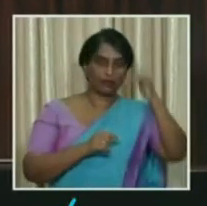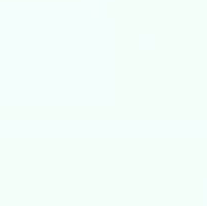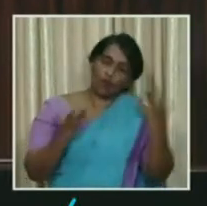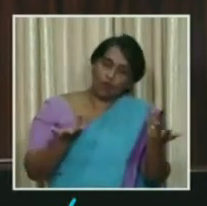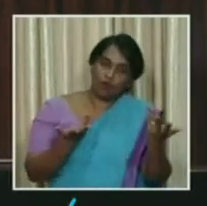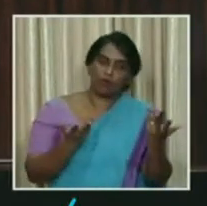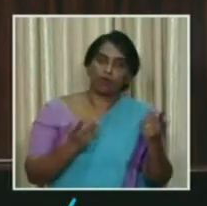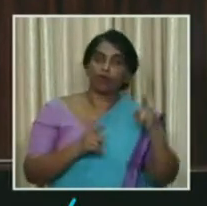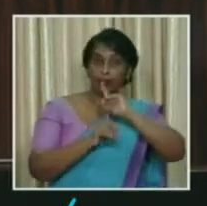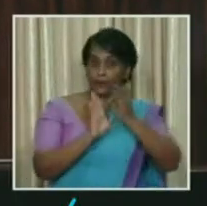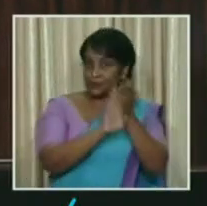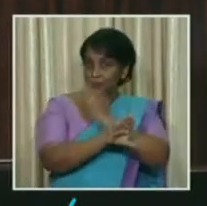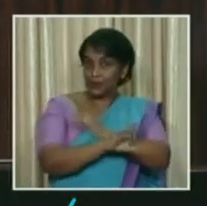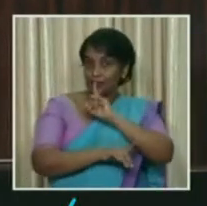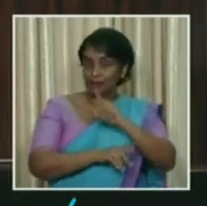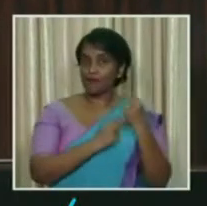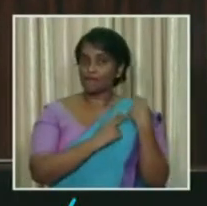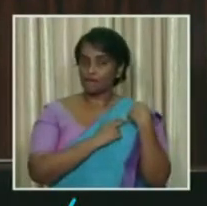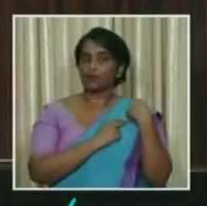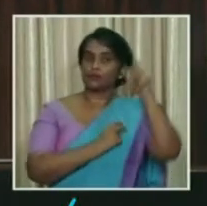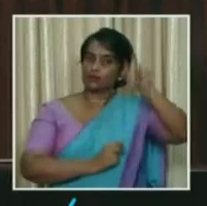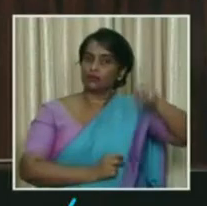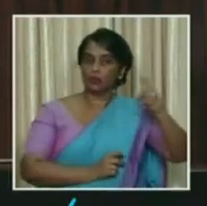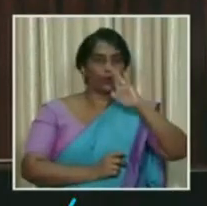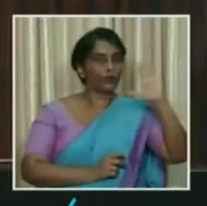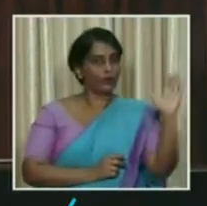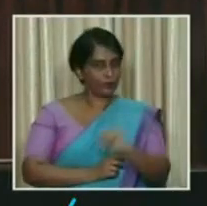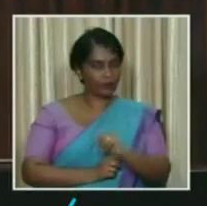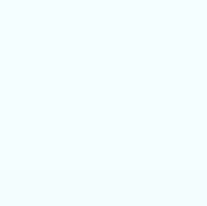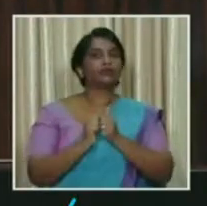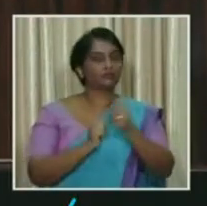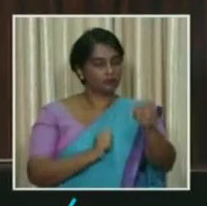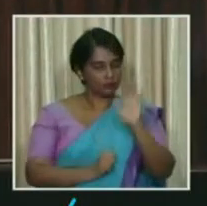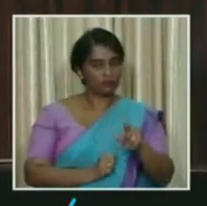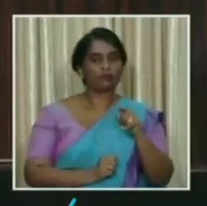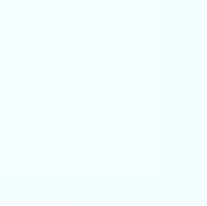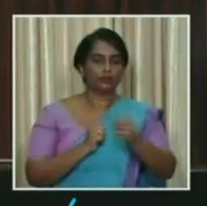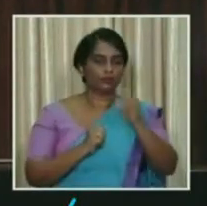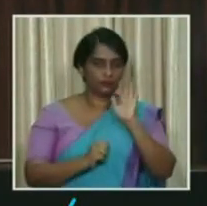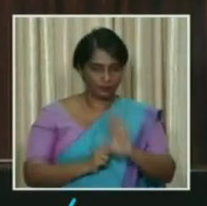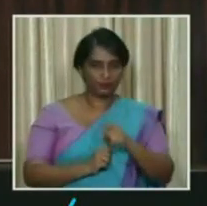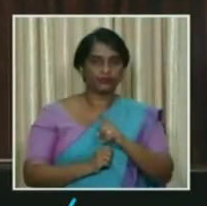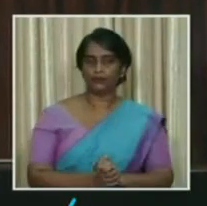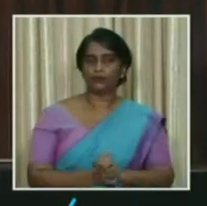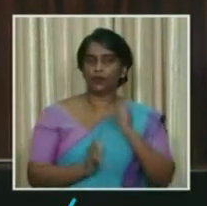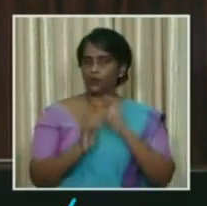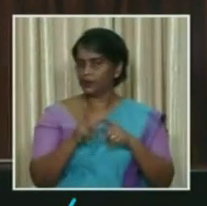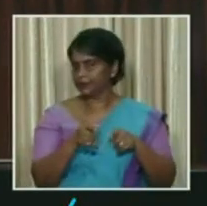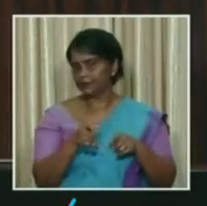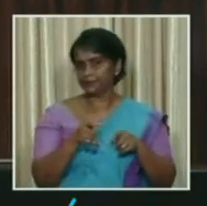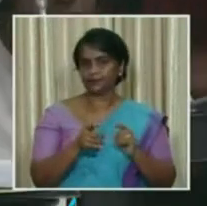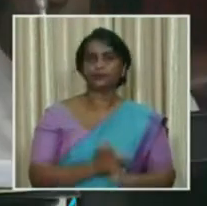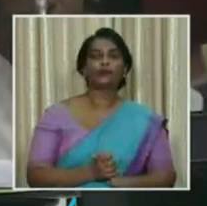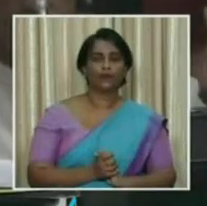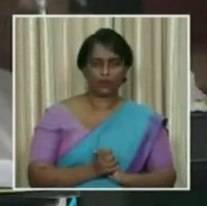නායකවරයා හෝ ඉහත සඳහන් වගකිවතු තනතුරු දරණාය කැඳවීමට කටයුතු කිරීම යෝග්‍ය නොවන බව දැනුම් දෙනු කැමැත්තෙමි. ඔබතුමා